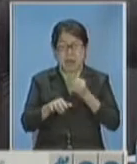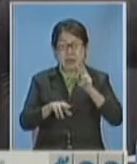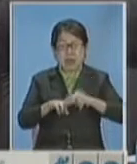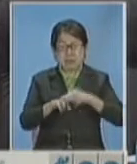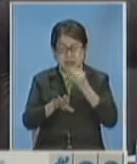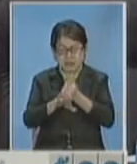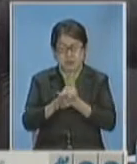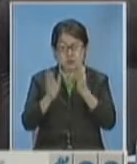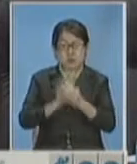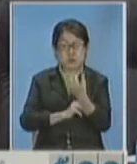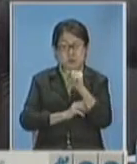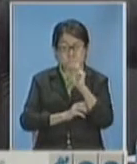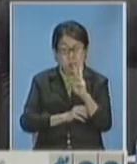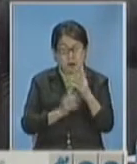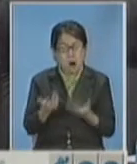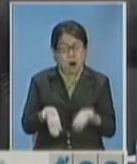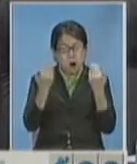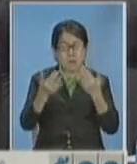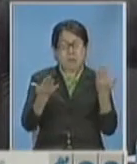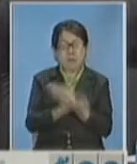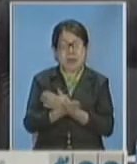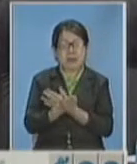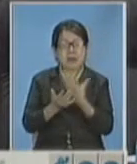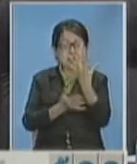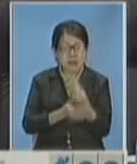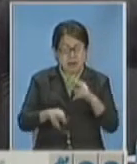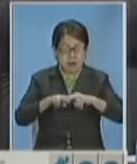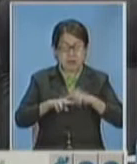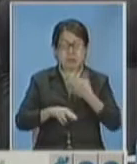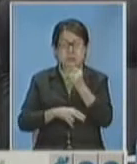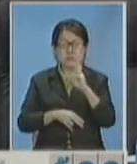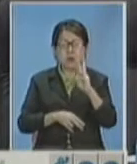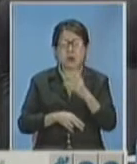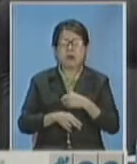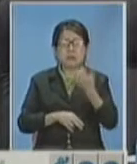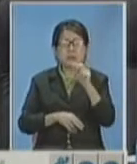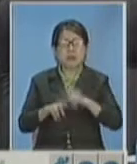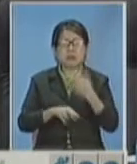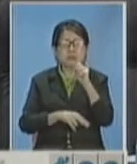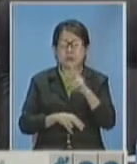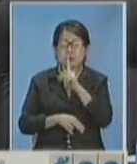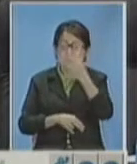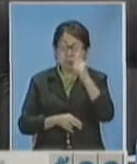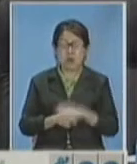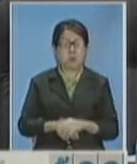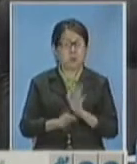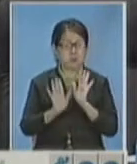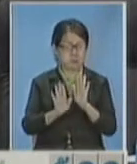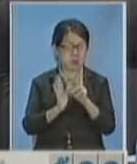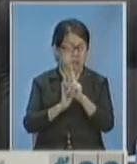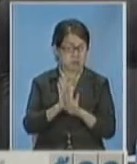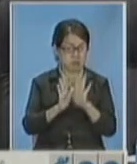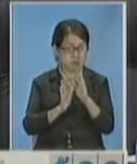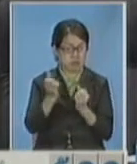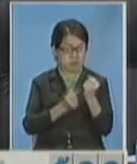ล้วก็มาถอดเก้าอี้แล้วมาทำเป็น12ที่นั่งถามเหตุผลว่าทำไมถึงต้องทำเช่นนั้นก็บอกว่าเพราะรถนักเรียนมีระเบียบอยู่ว่าต้องเป็นร